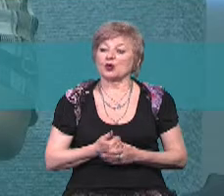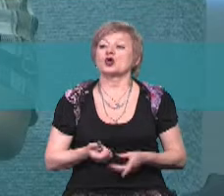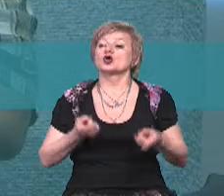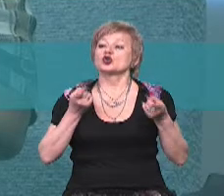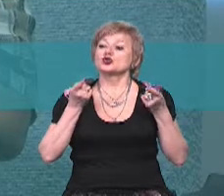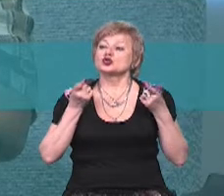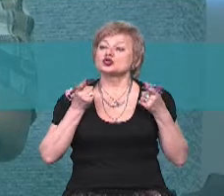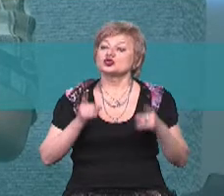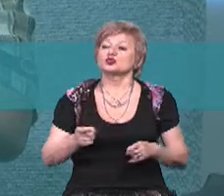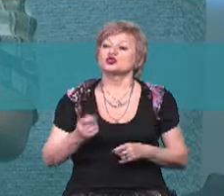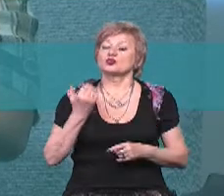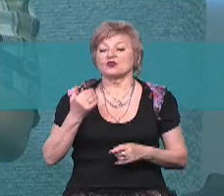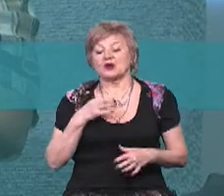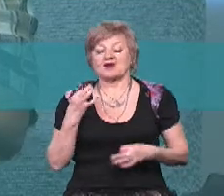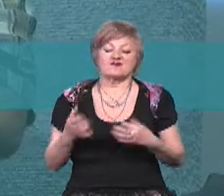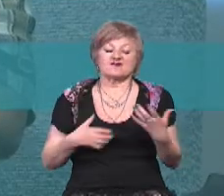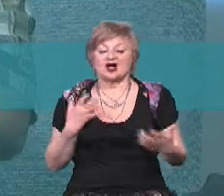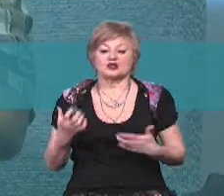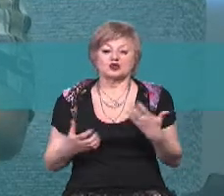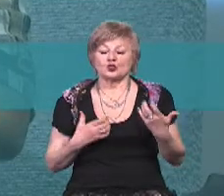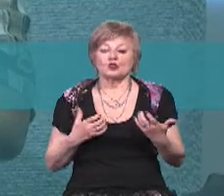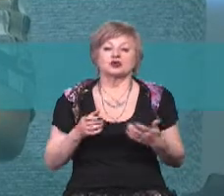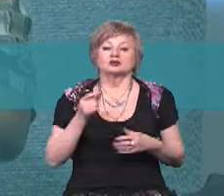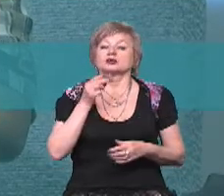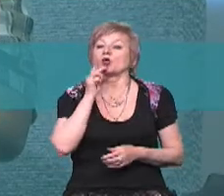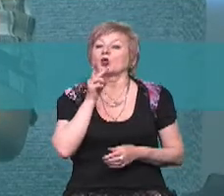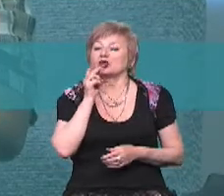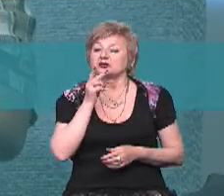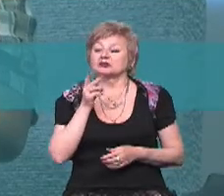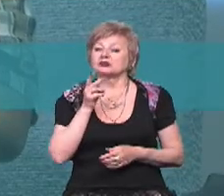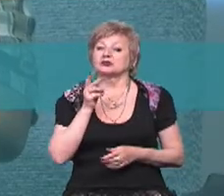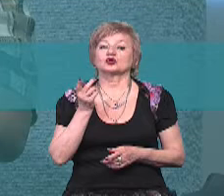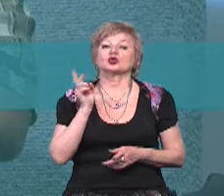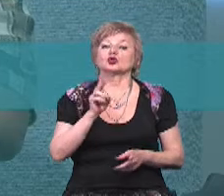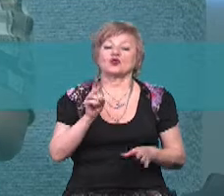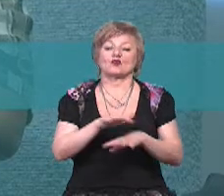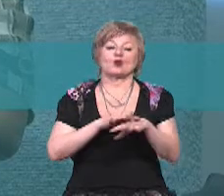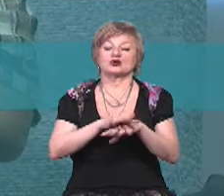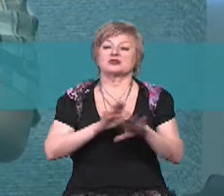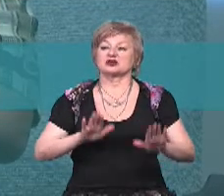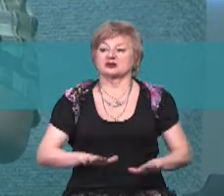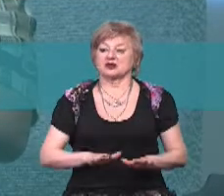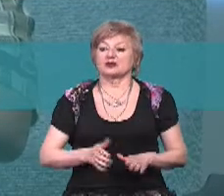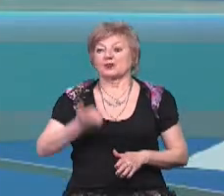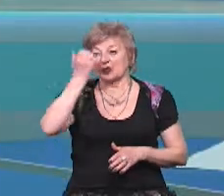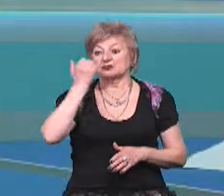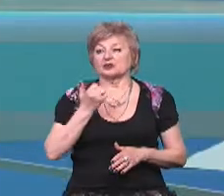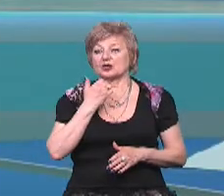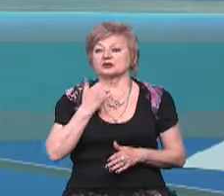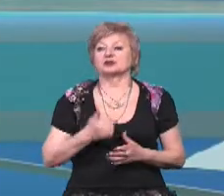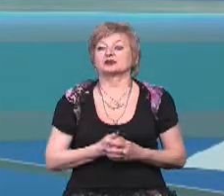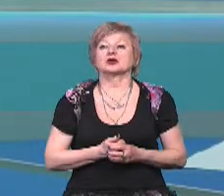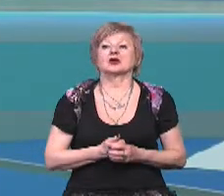Чому вас непокоїть ситуація із палінням у громадських місцях? Пані Таміла, вам слово. Дякую за